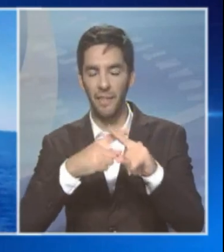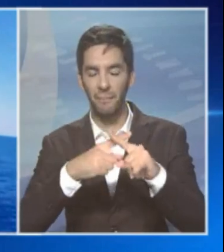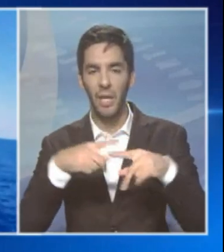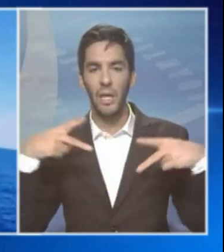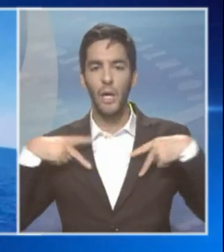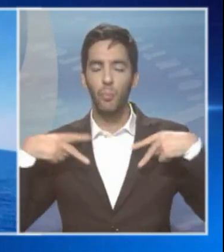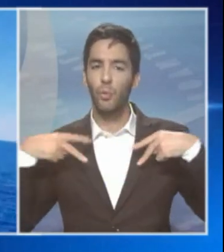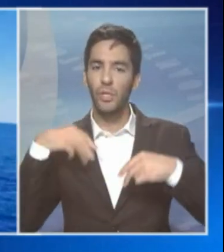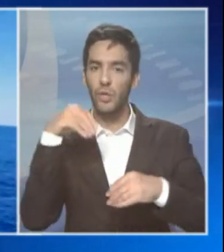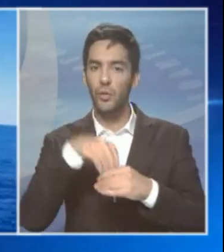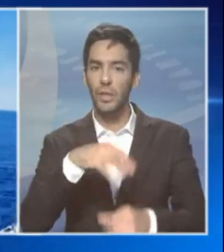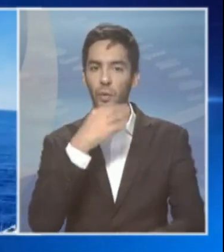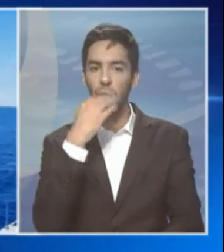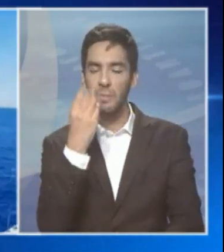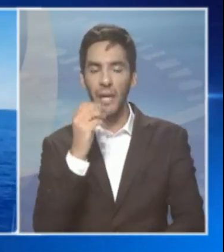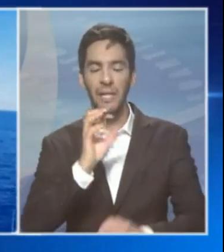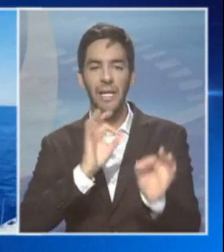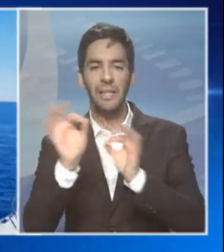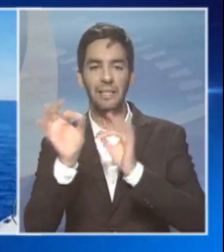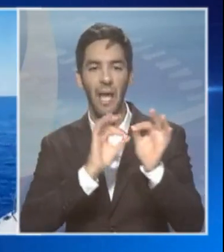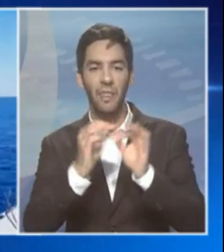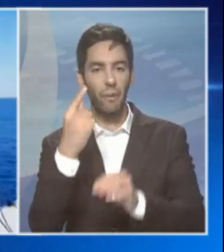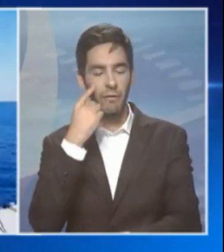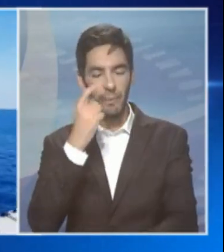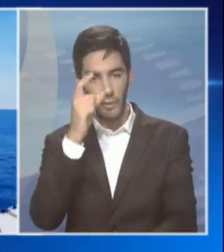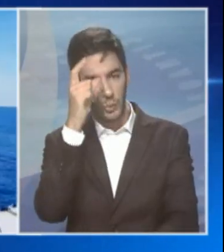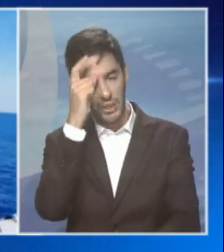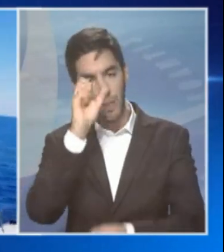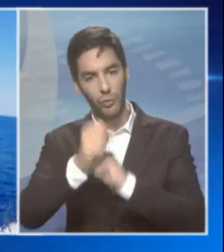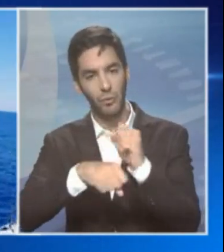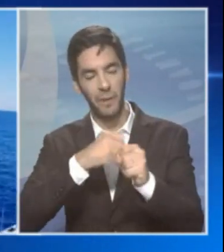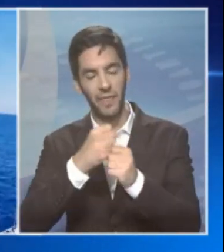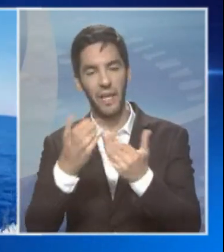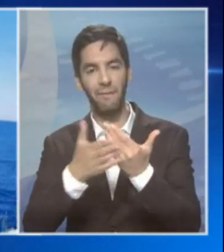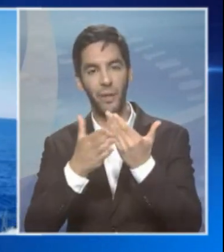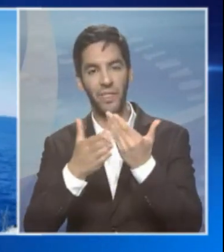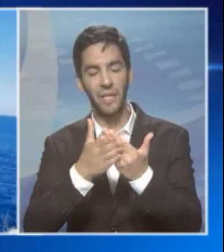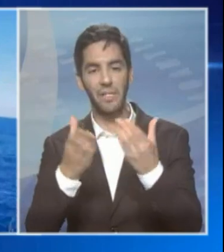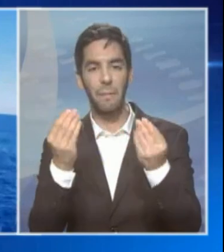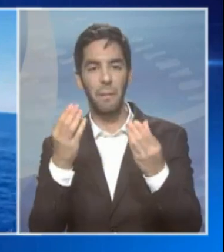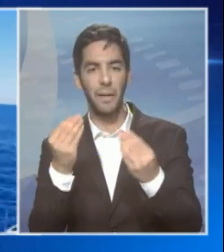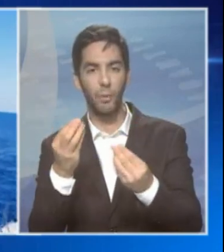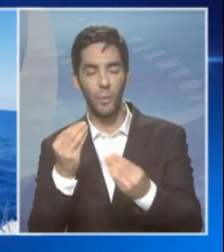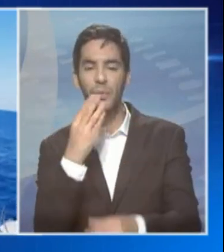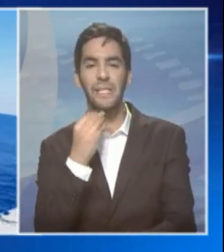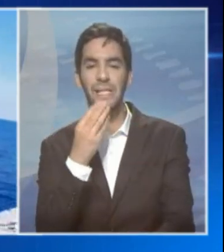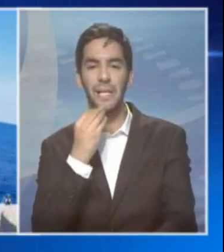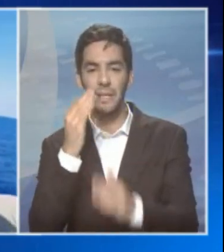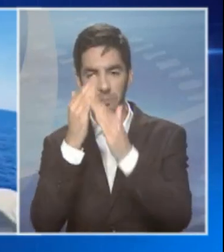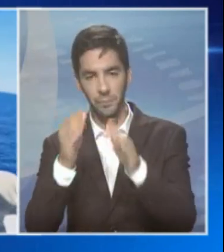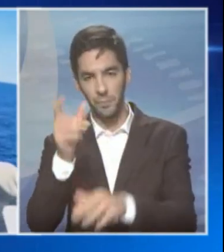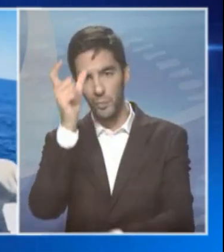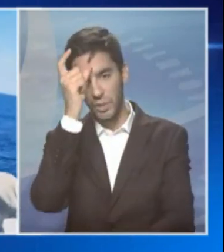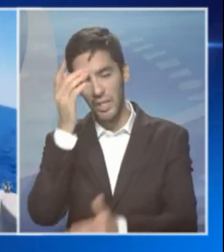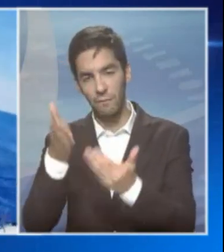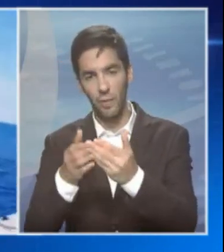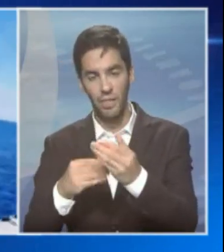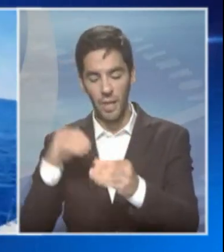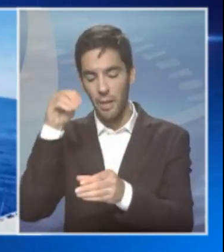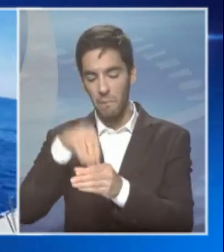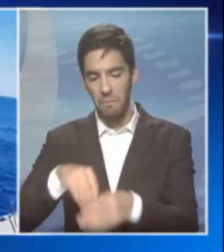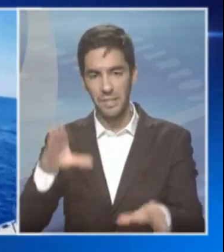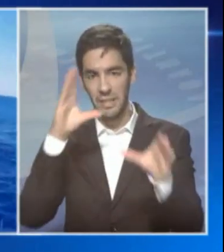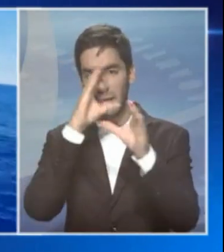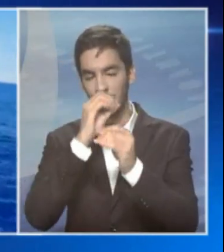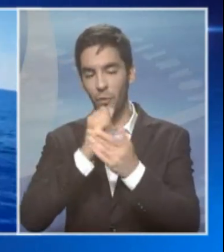Άγκυρα για την άφιξη μεταναστών, ο Υπουργός Εσωτερικών Νίκος Νουρίς δήλωσε στο ΡΙΚ ότι είναι προφανές πως ιδιαίτερα οι Σύροι, οι οποίοι